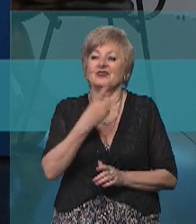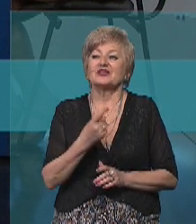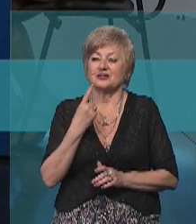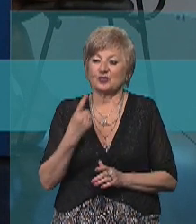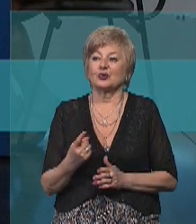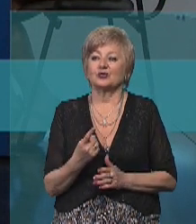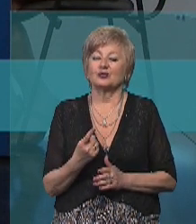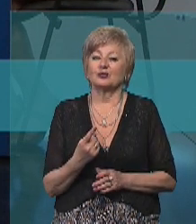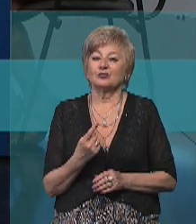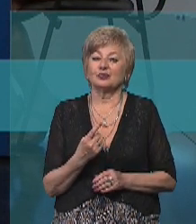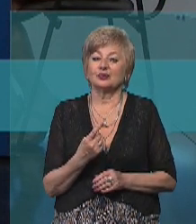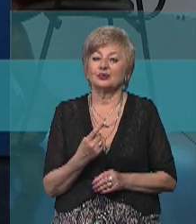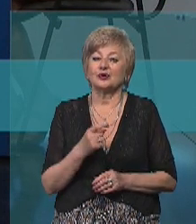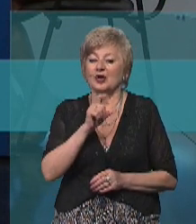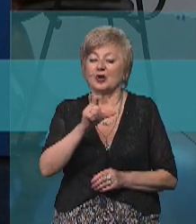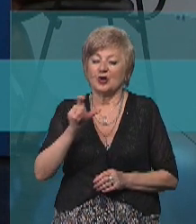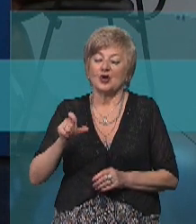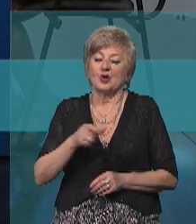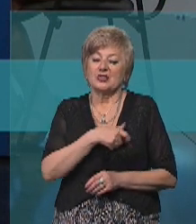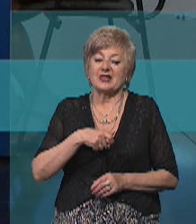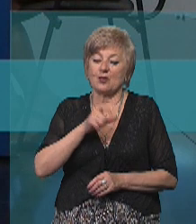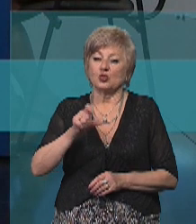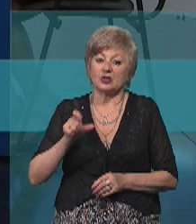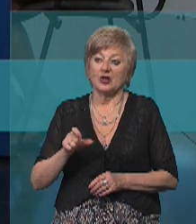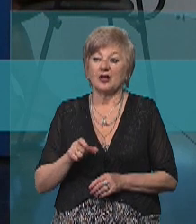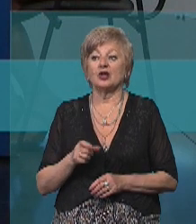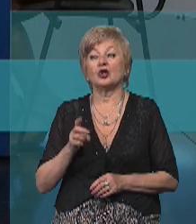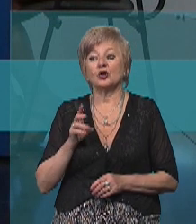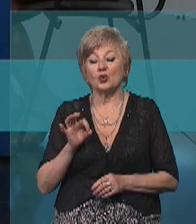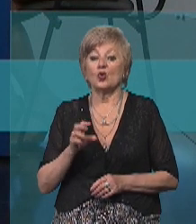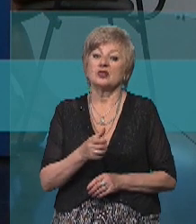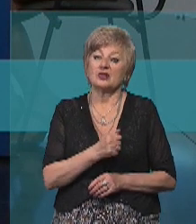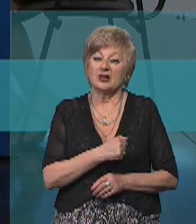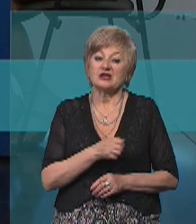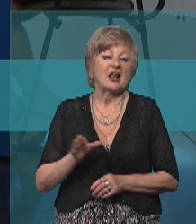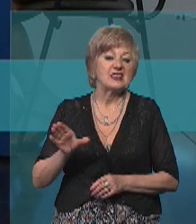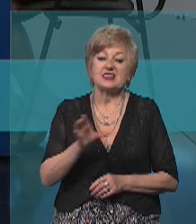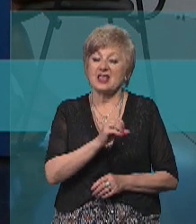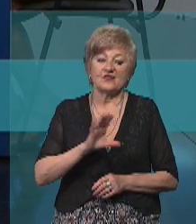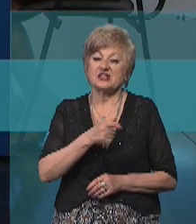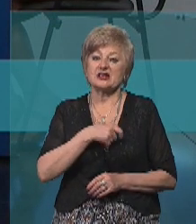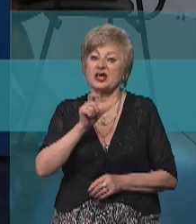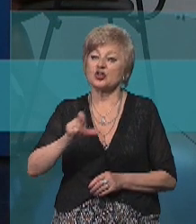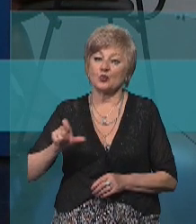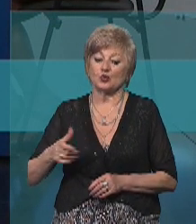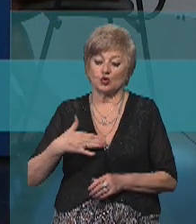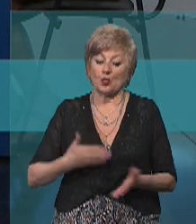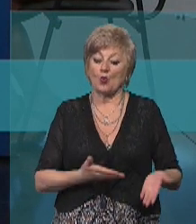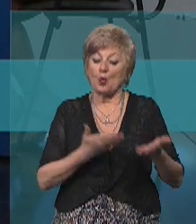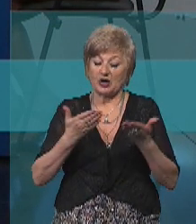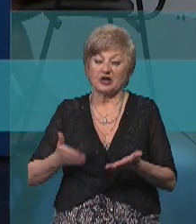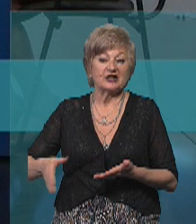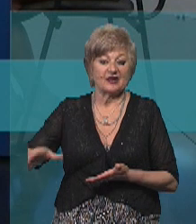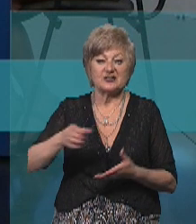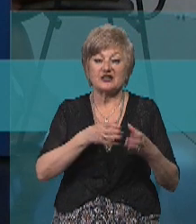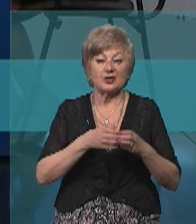так. Всіх депутатів. Але, на жаль, не всі депутати, які ми запрошували всіх,